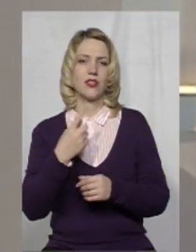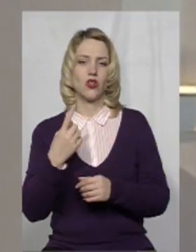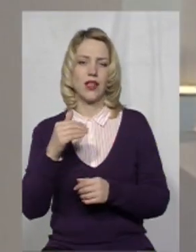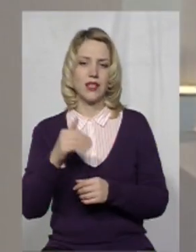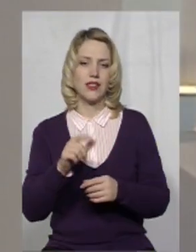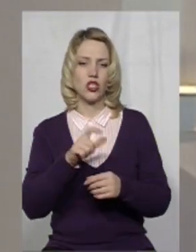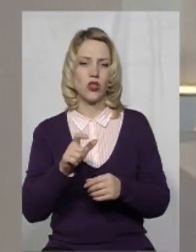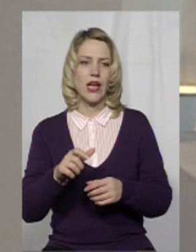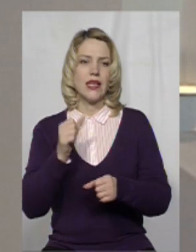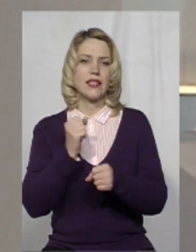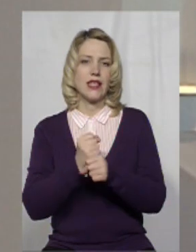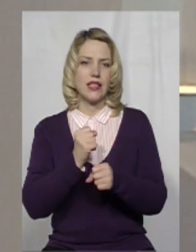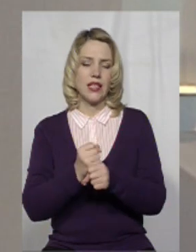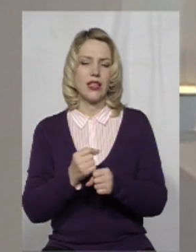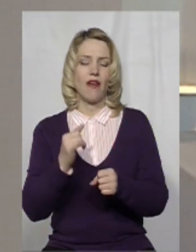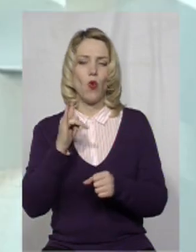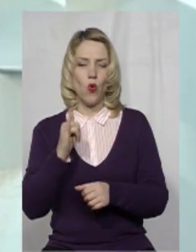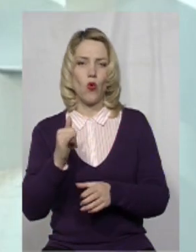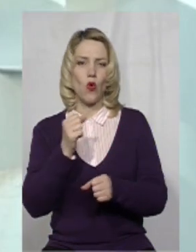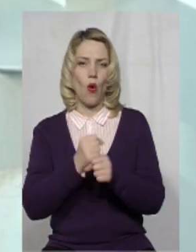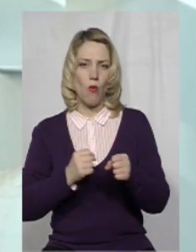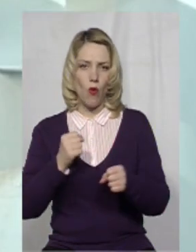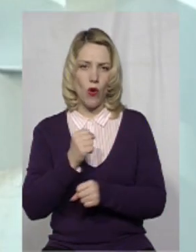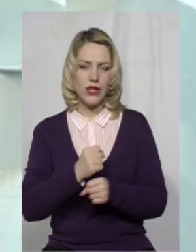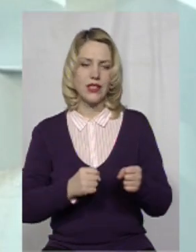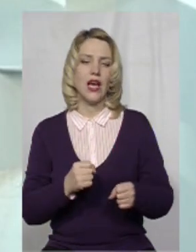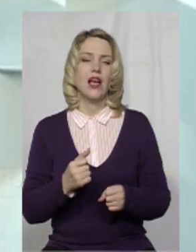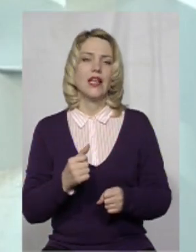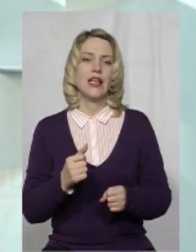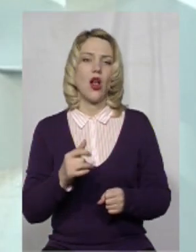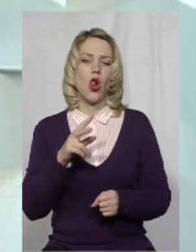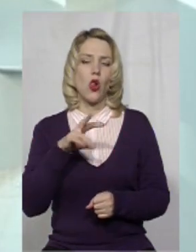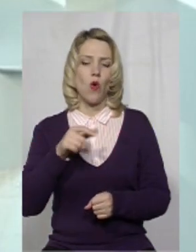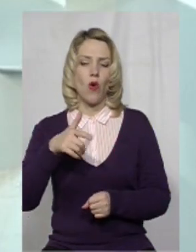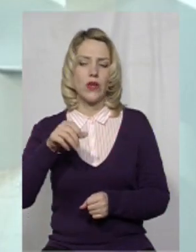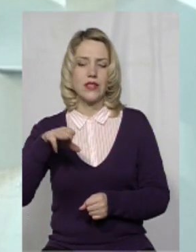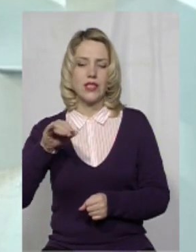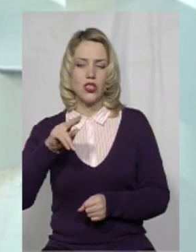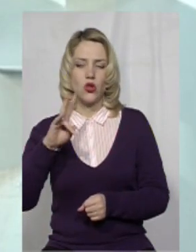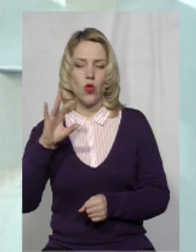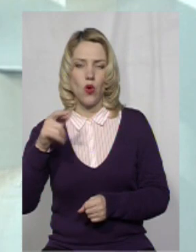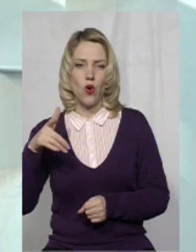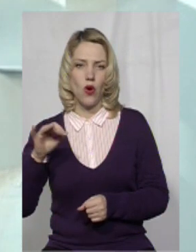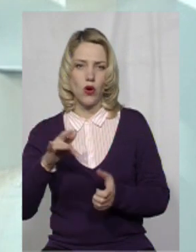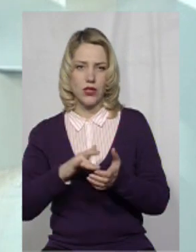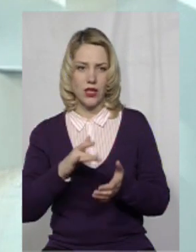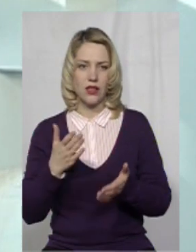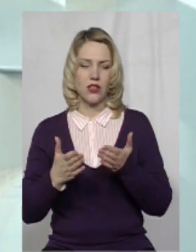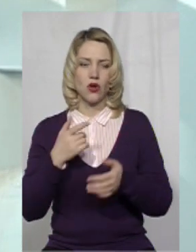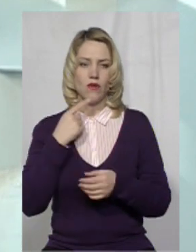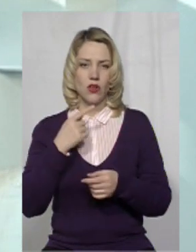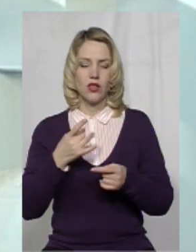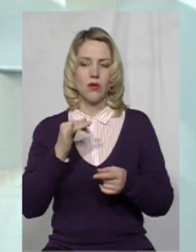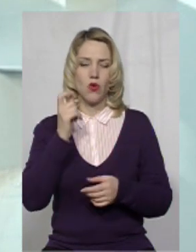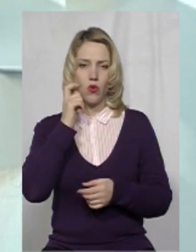в роботі даного логістичного центру. Тому, знову ж таки, щоб проаналізувати досвід, який ми ще аналізували України, то Україна